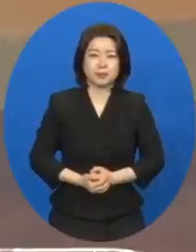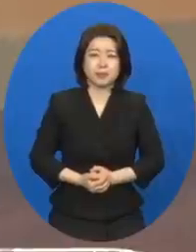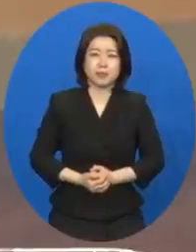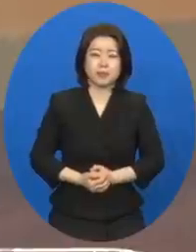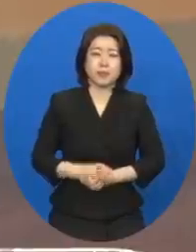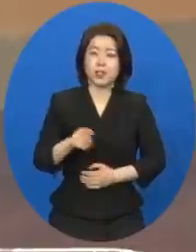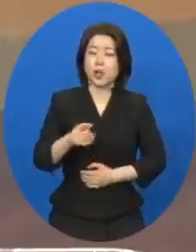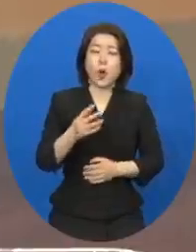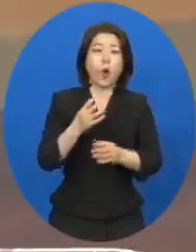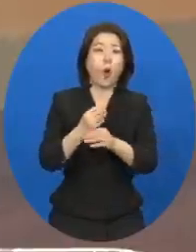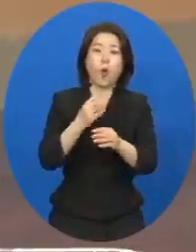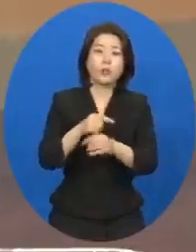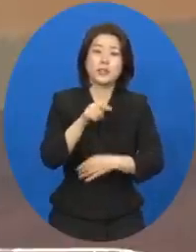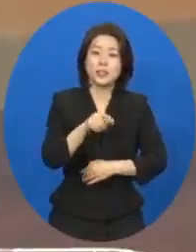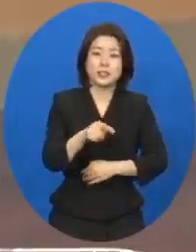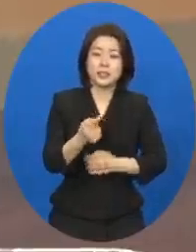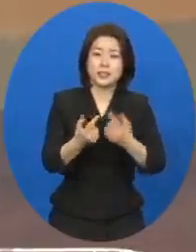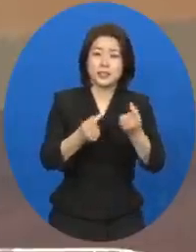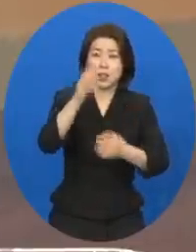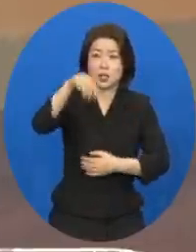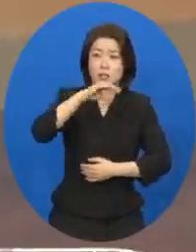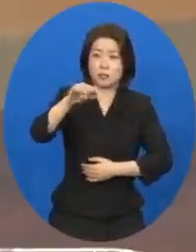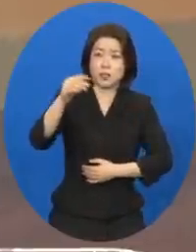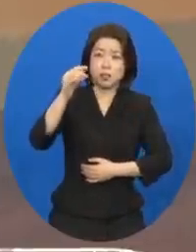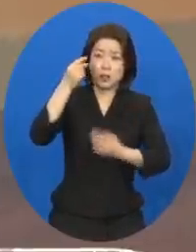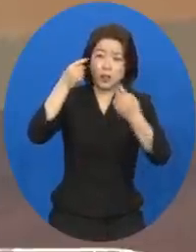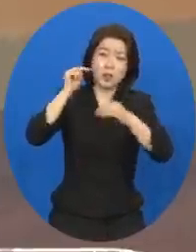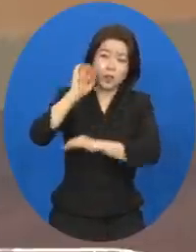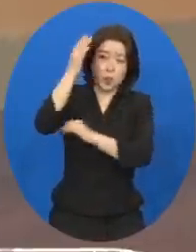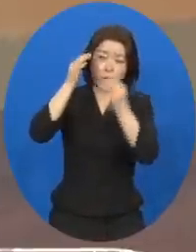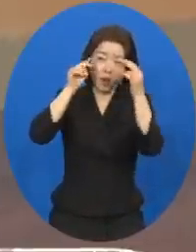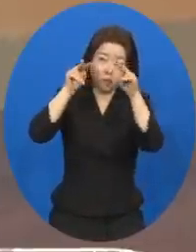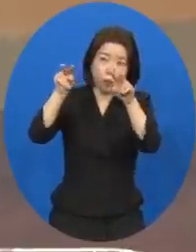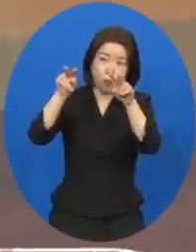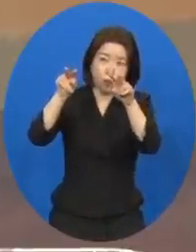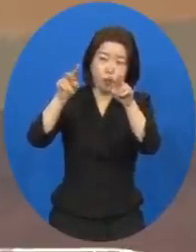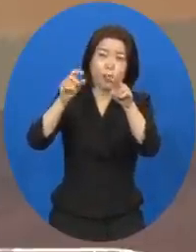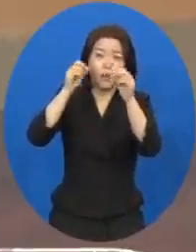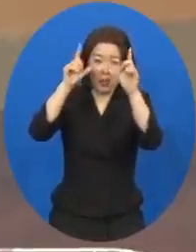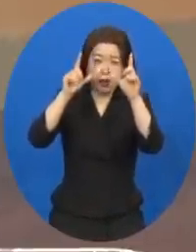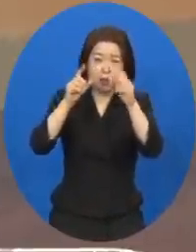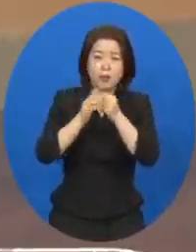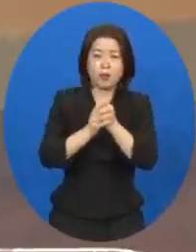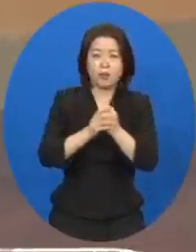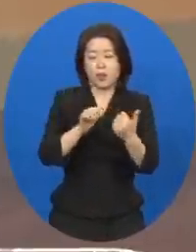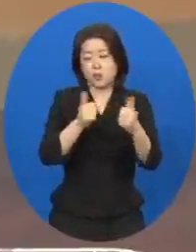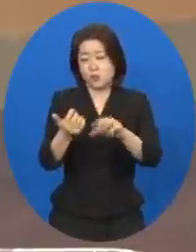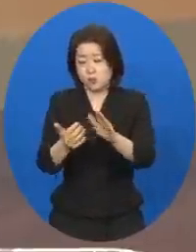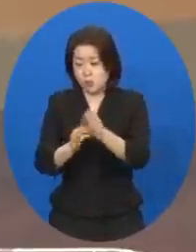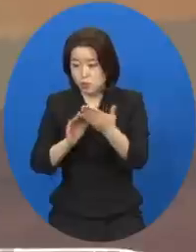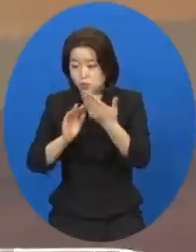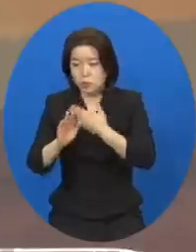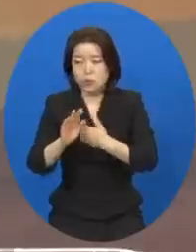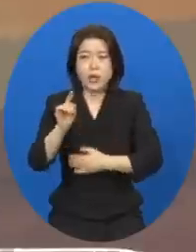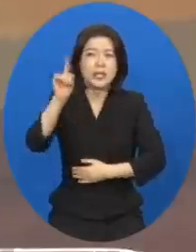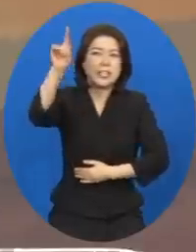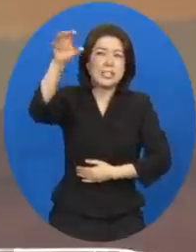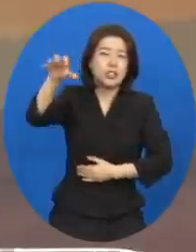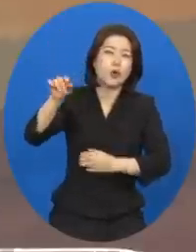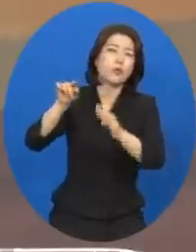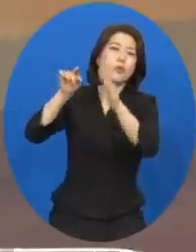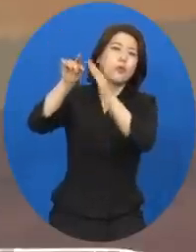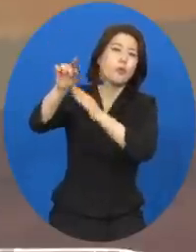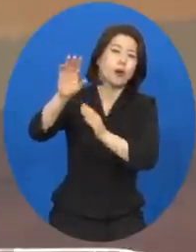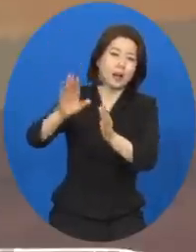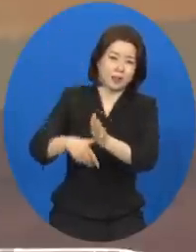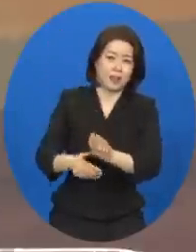언제 그런 십자가의 영광을 보는 눈이 열리느냐 하면 죽고 난 다음에 천국 갈 때입니다. 자, 죽고 난